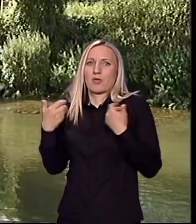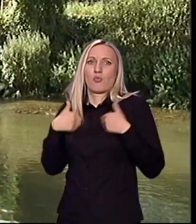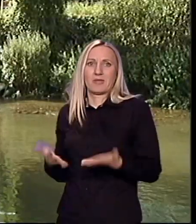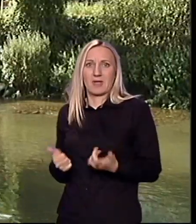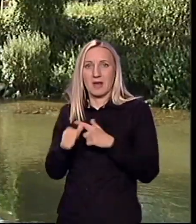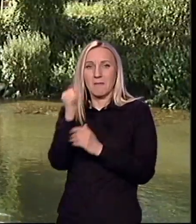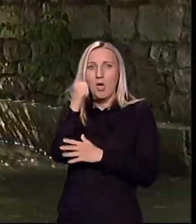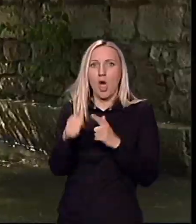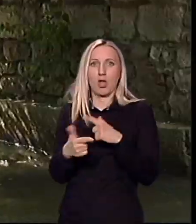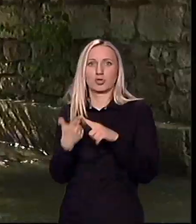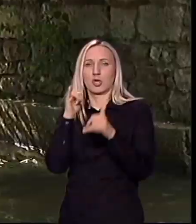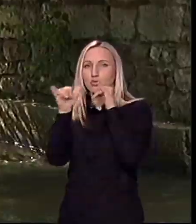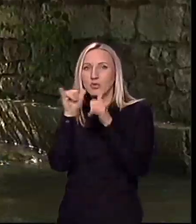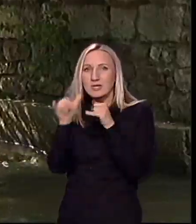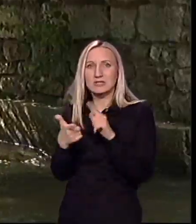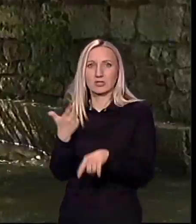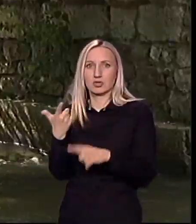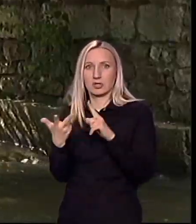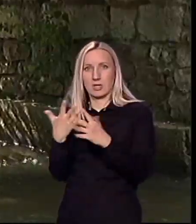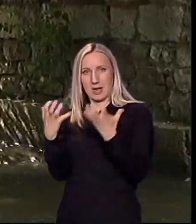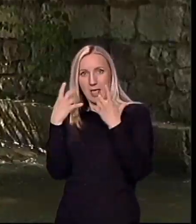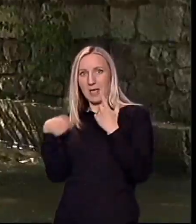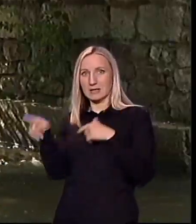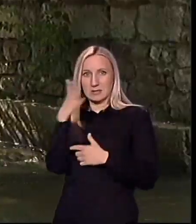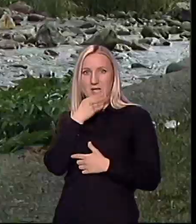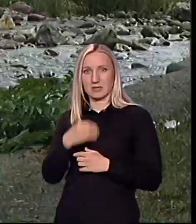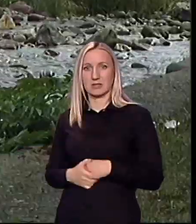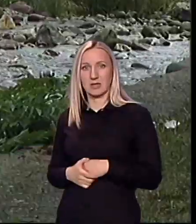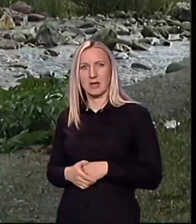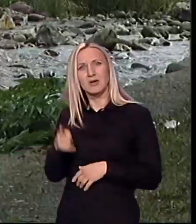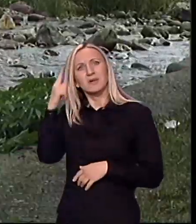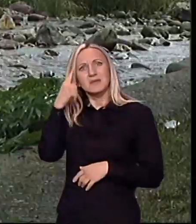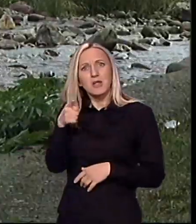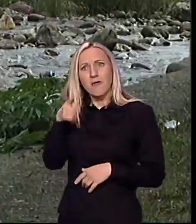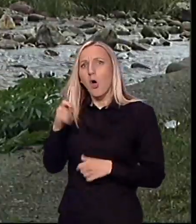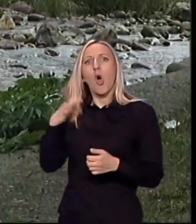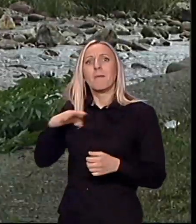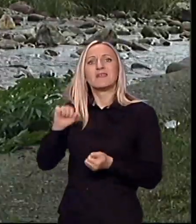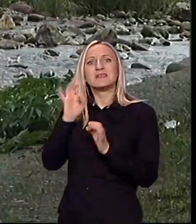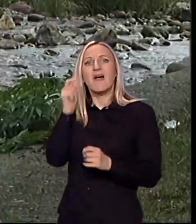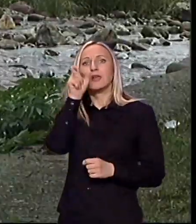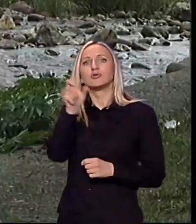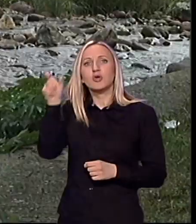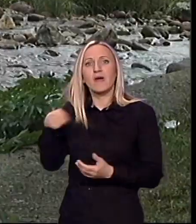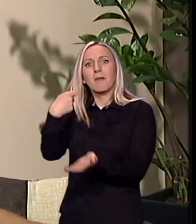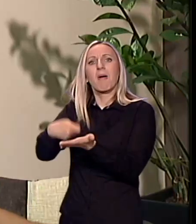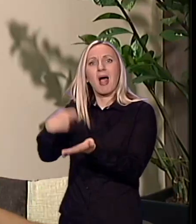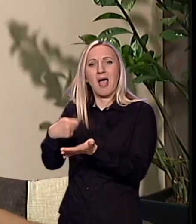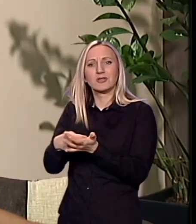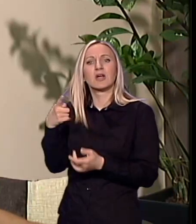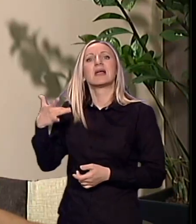ni biološke, ni turističke, ni estetske, kako god. To ste mislili sad ono što smo obavezni da plaćamo? Tako